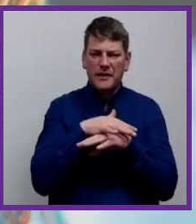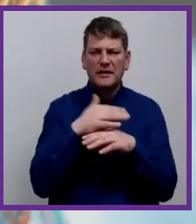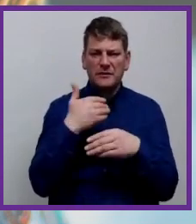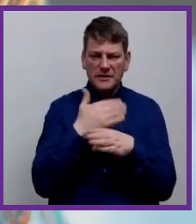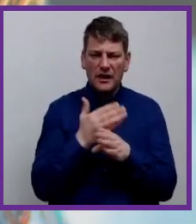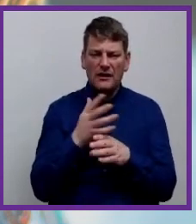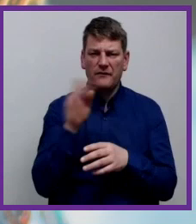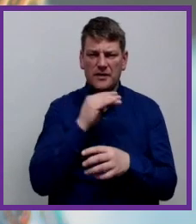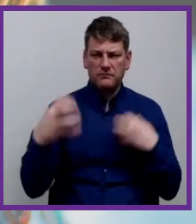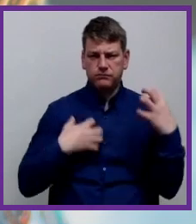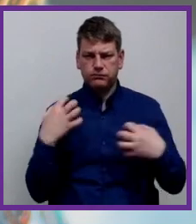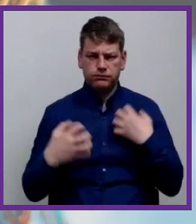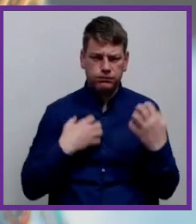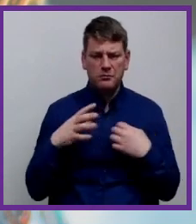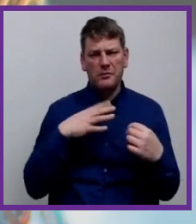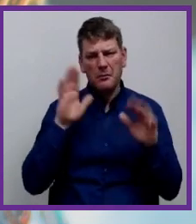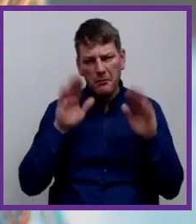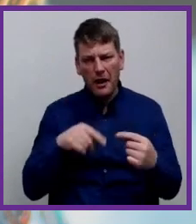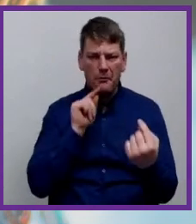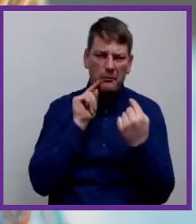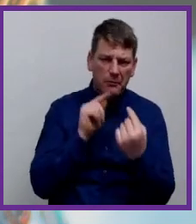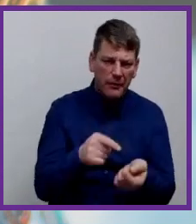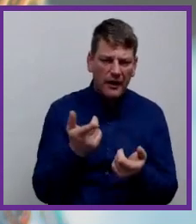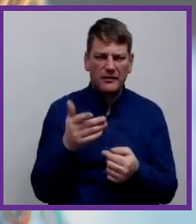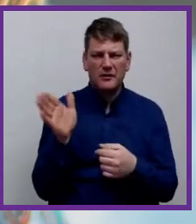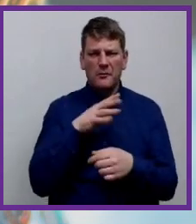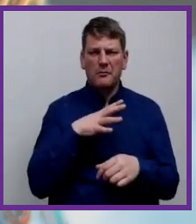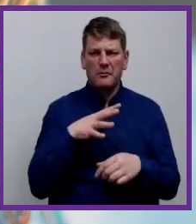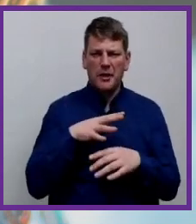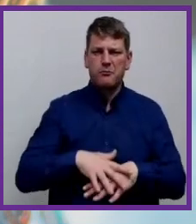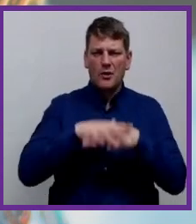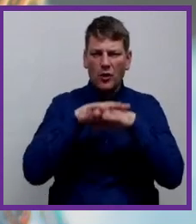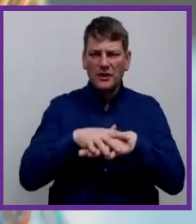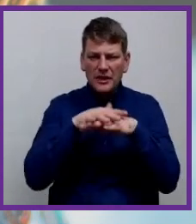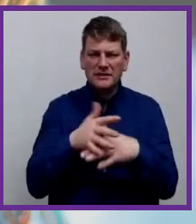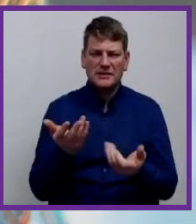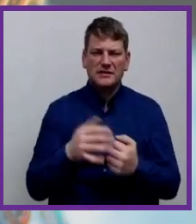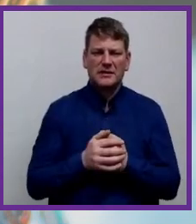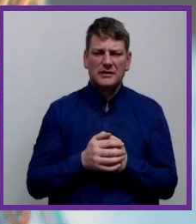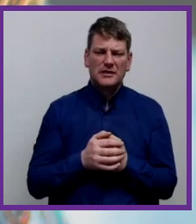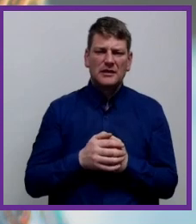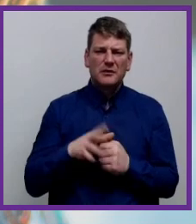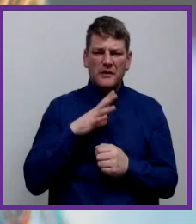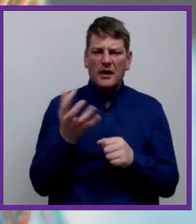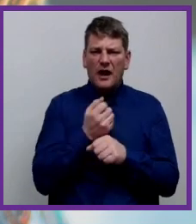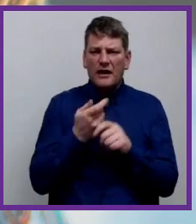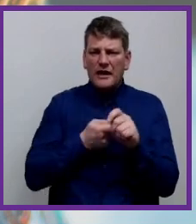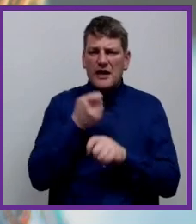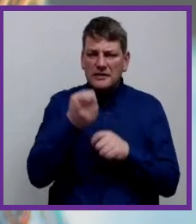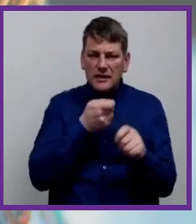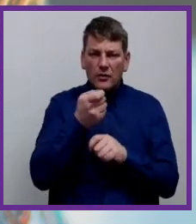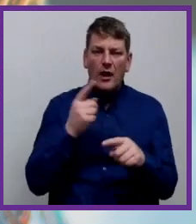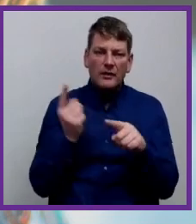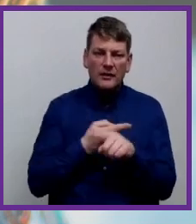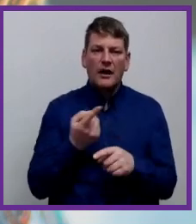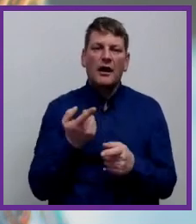bet šūmējās un bija pār un pret un aizvākt, un bija arī protesti un tika, man liekas, ar iesniegumiem atkal